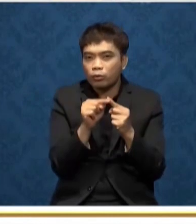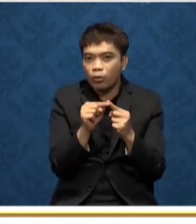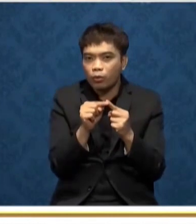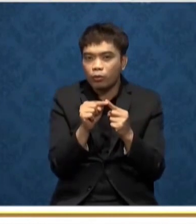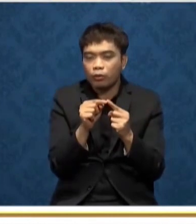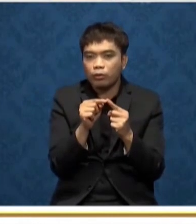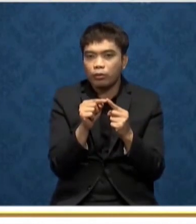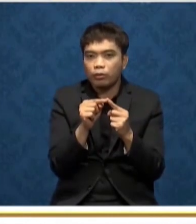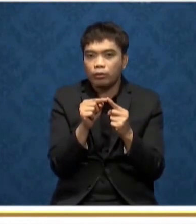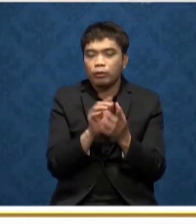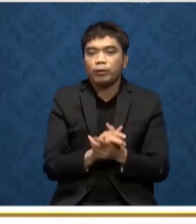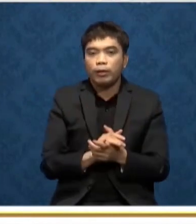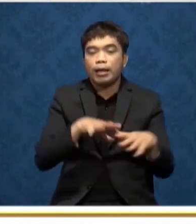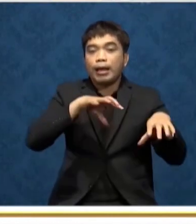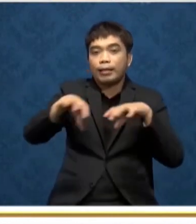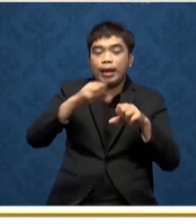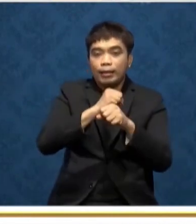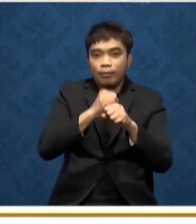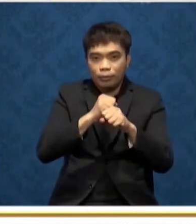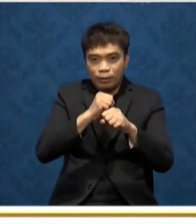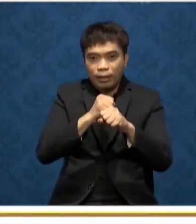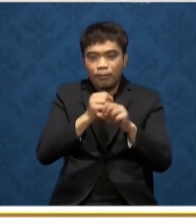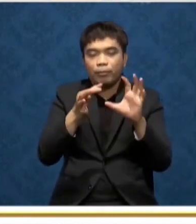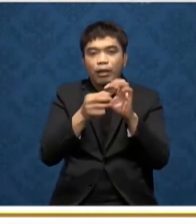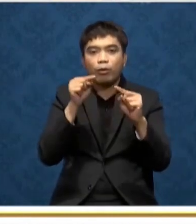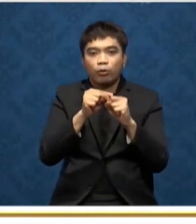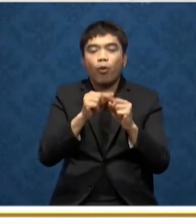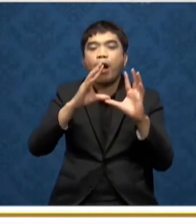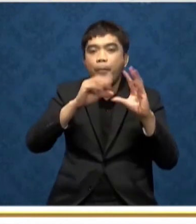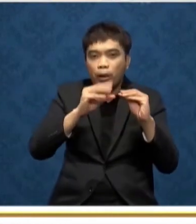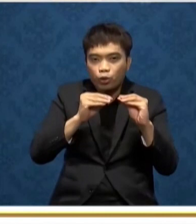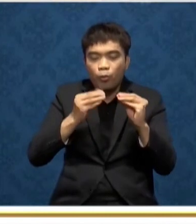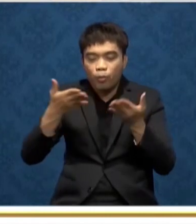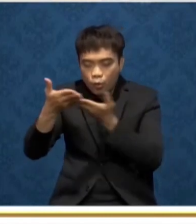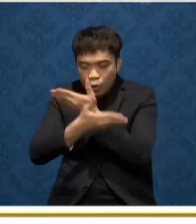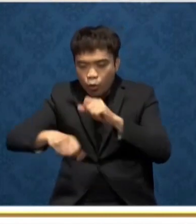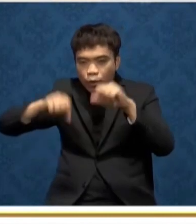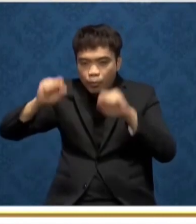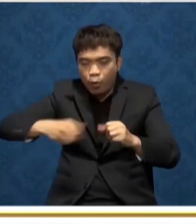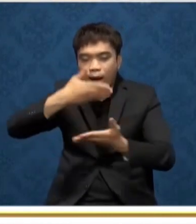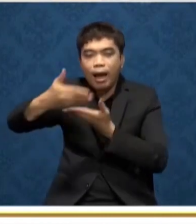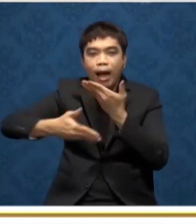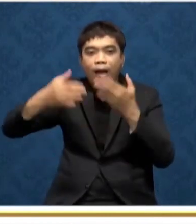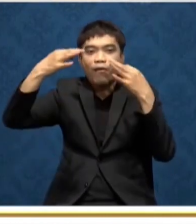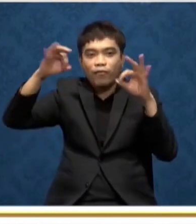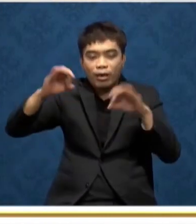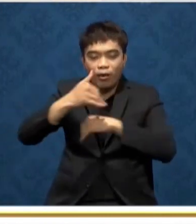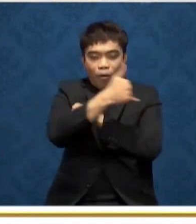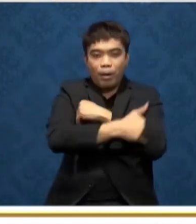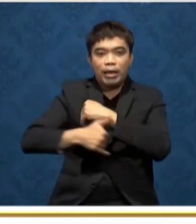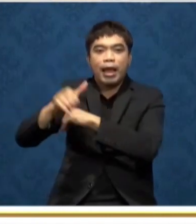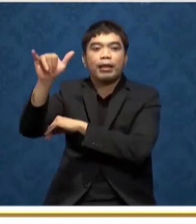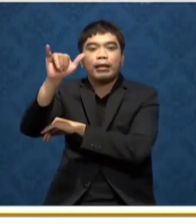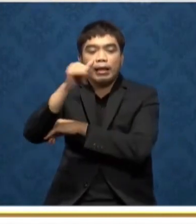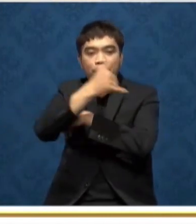ยกตัวอย่างผลสำเร็จการดำเนินการขับเคลื่อนปฏิรูปผ่านการประชุมเจราจาความตกลงการค้าเสรีไยสาภพยุโรท